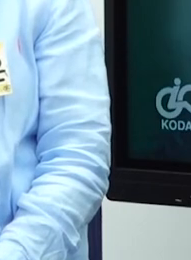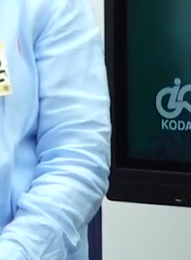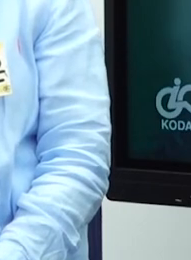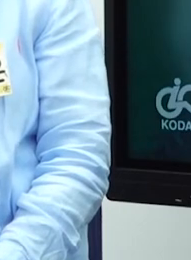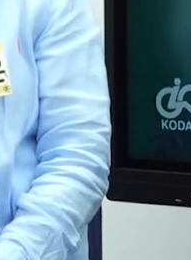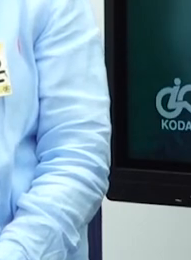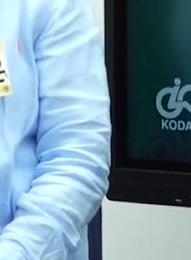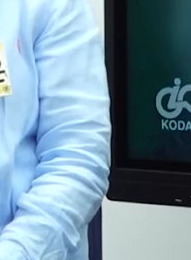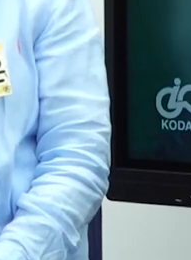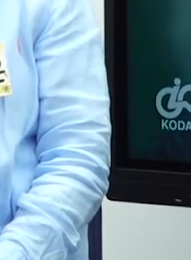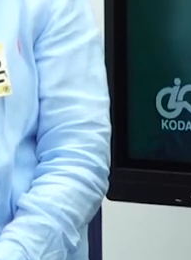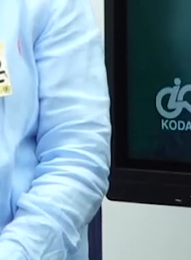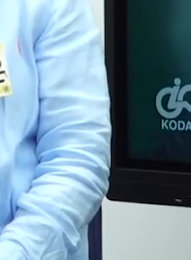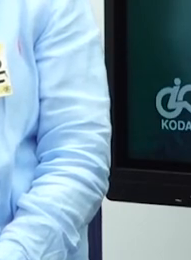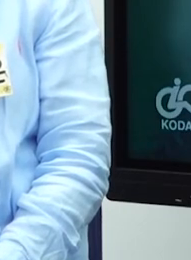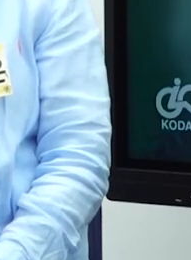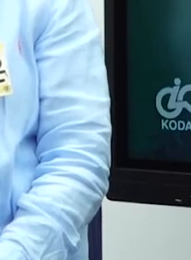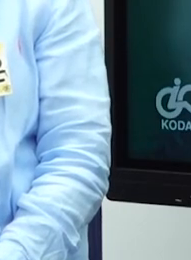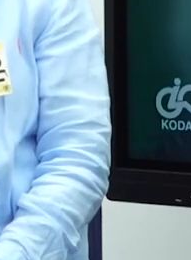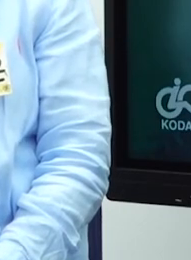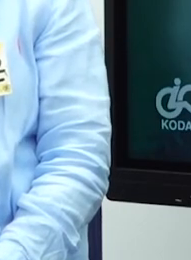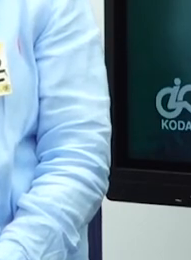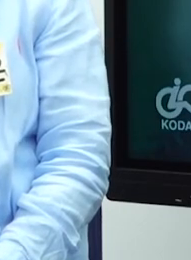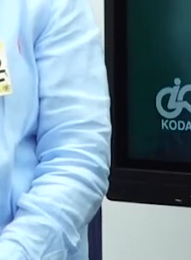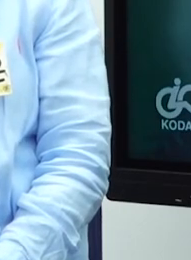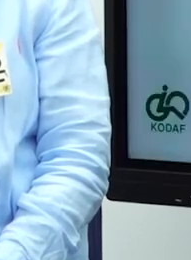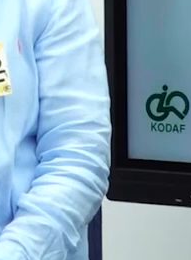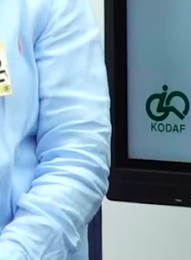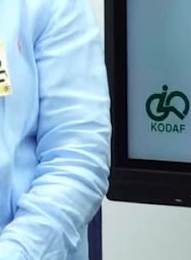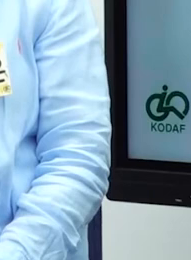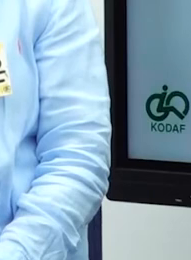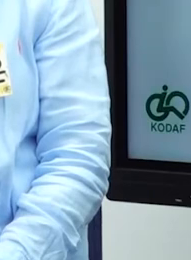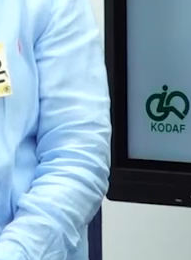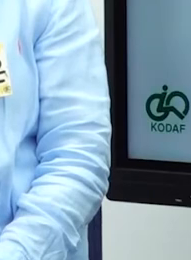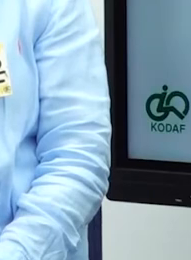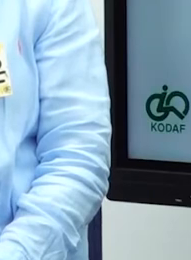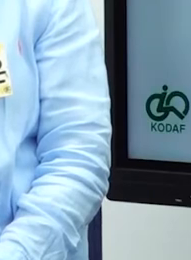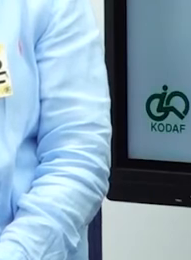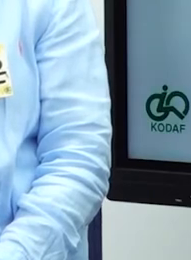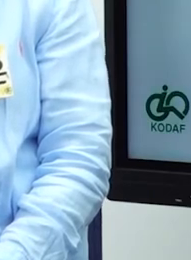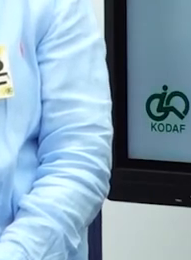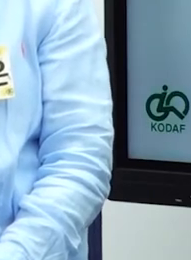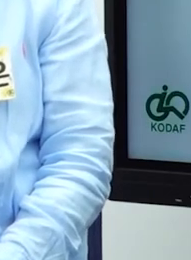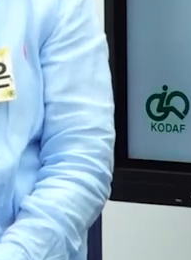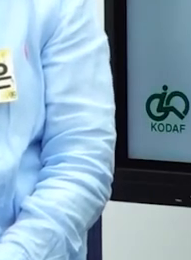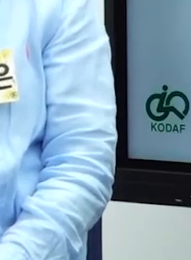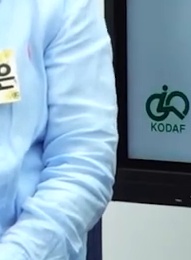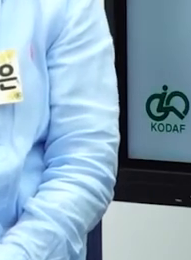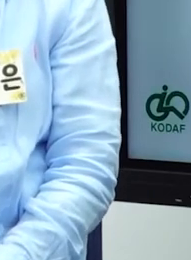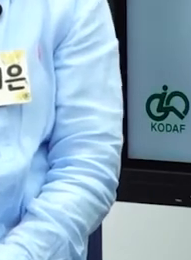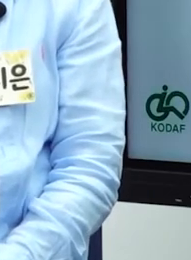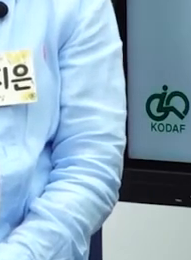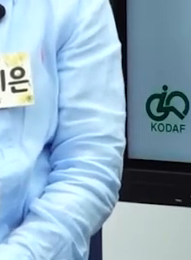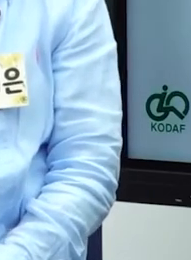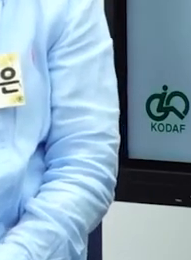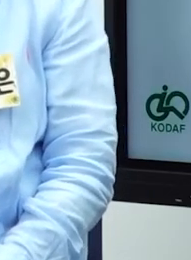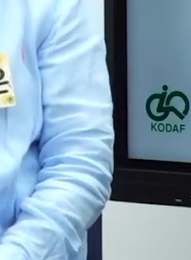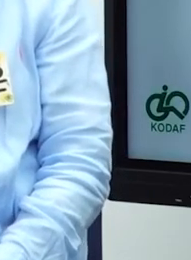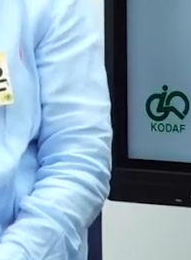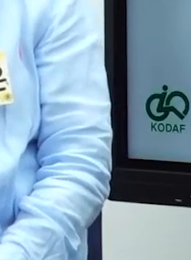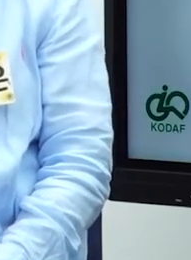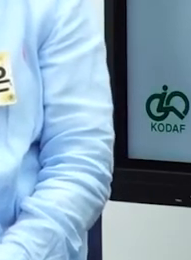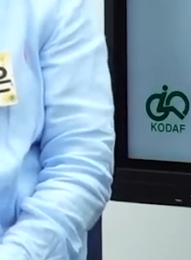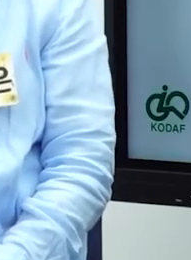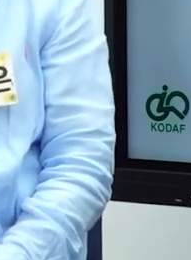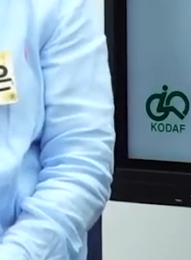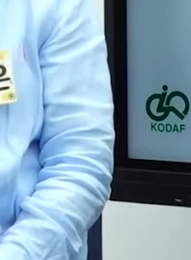언어법으로 제정이 되었음에도 연구하는 것이 굉장히 적습니다. 이것은 농인이 사회적으로 차별받는 이유가 이 언어에 대해서